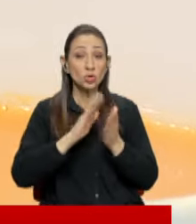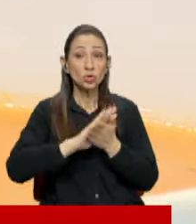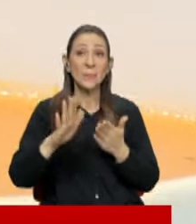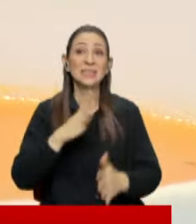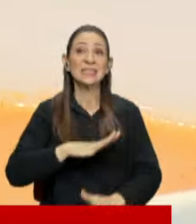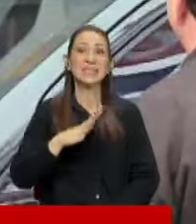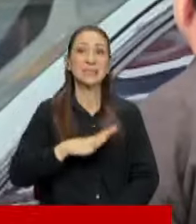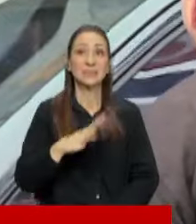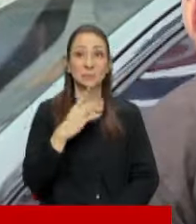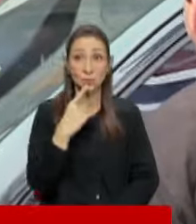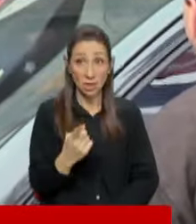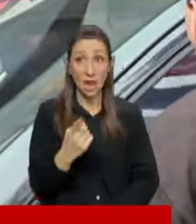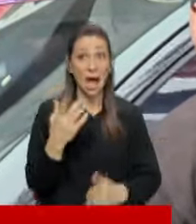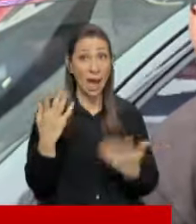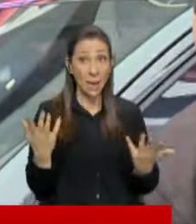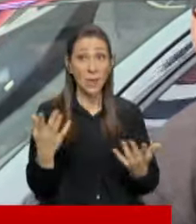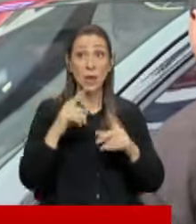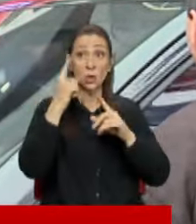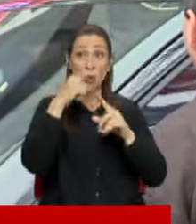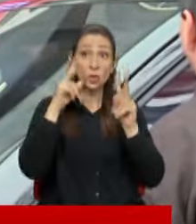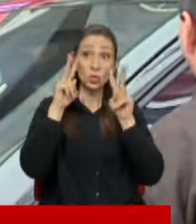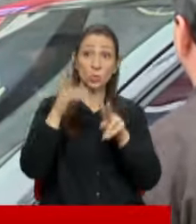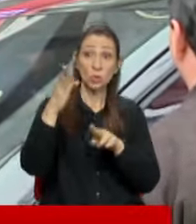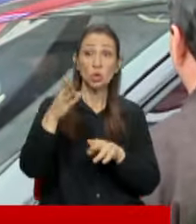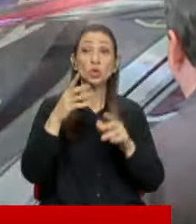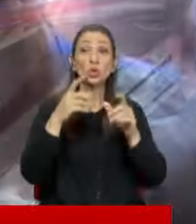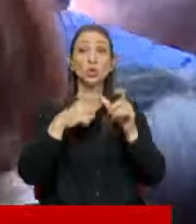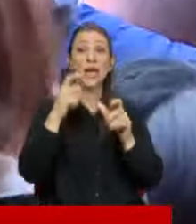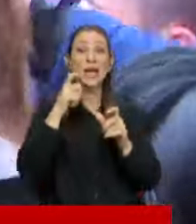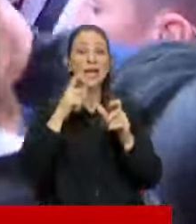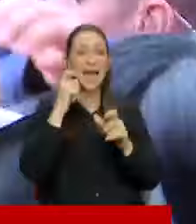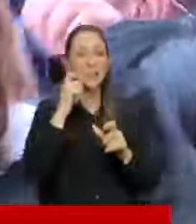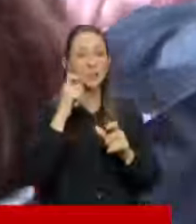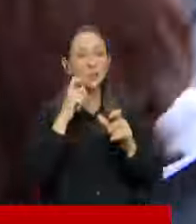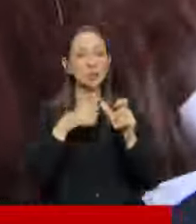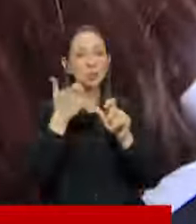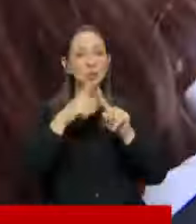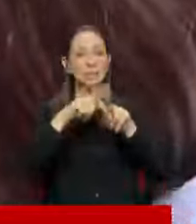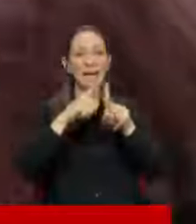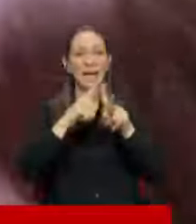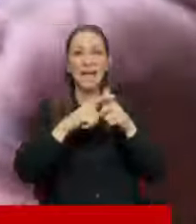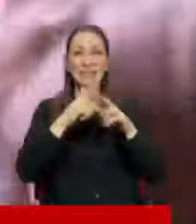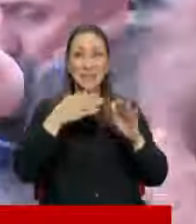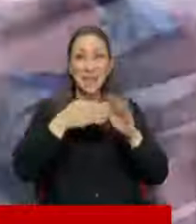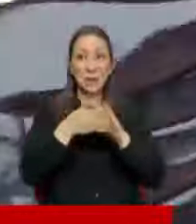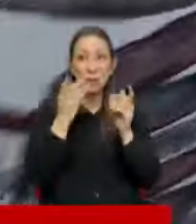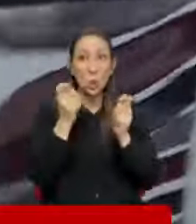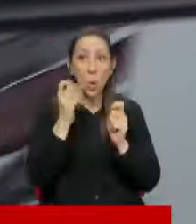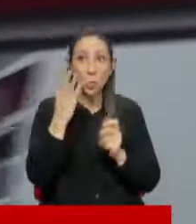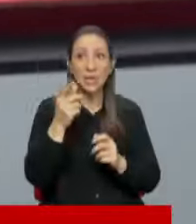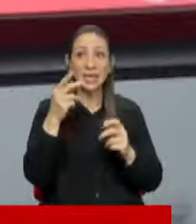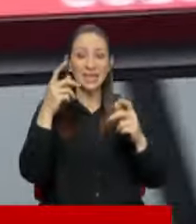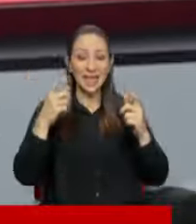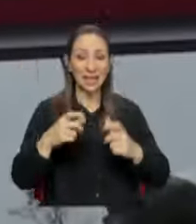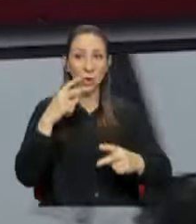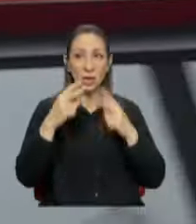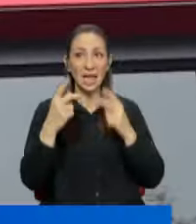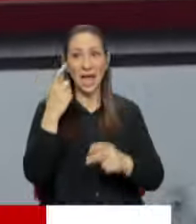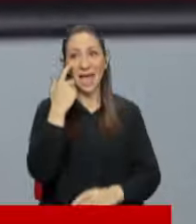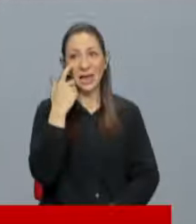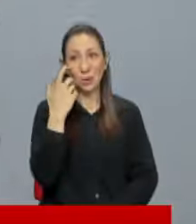düzelmesini temenni etti ancak manzara buydu. Sultan Gazi'de açılan kent lokantasına girerken zorlandı İmamoğlu. Kent lokantamız